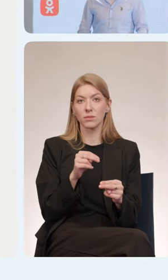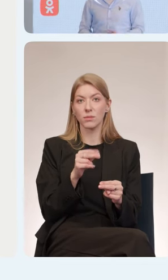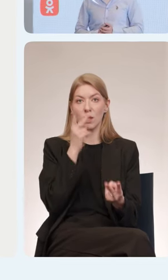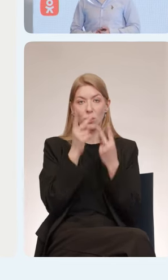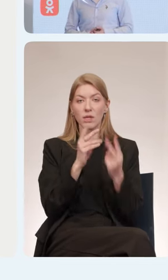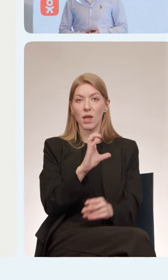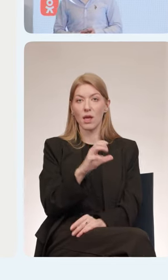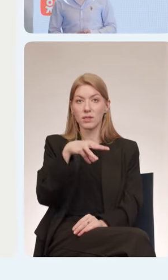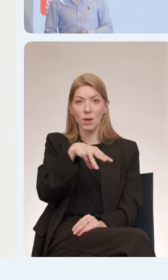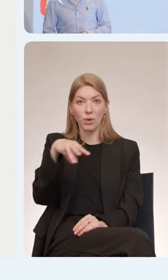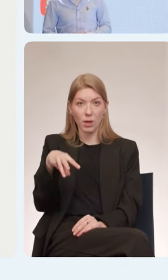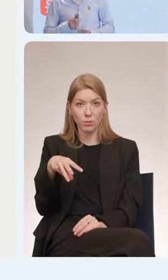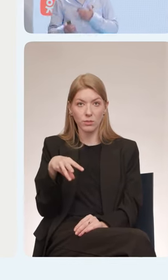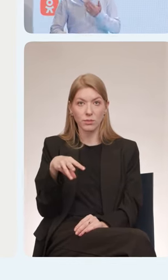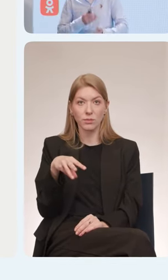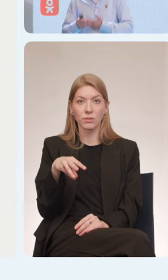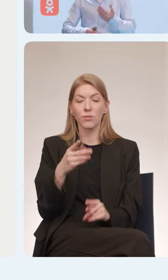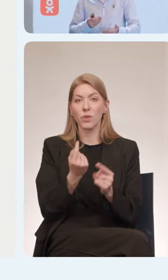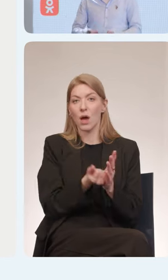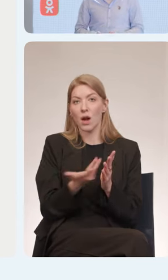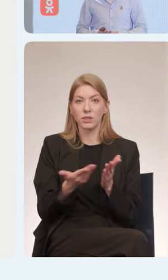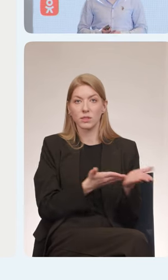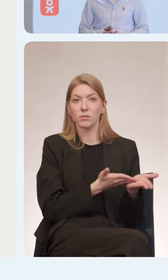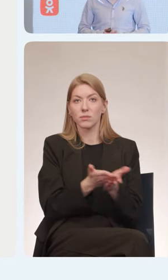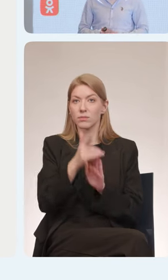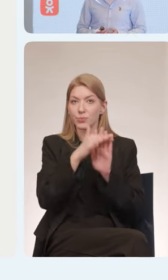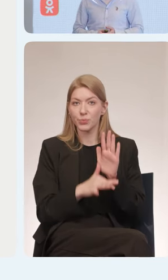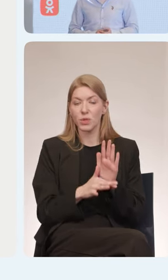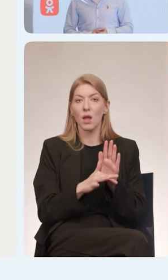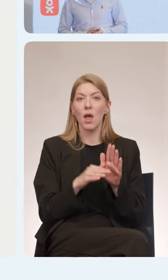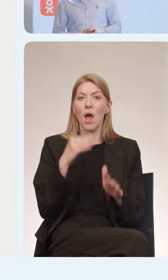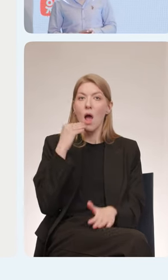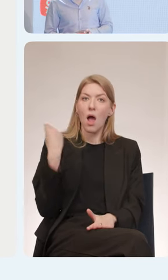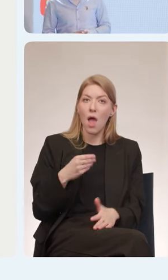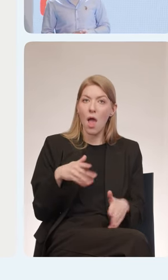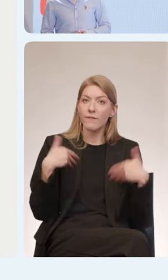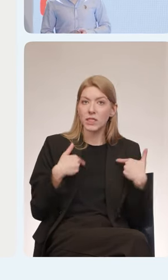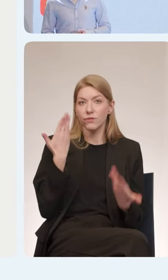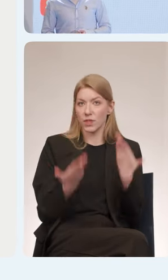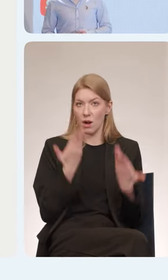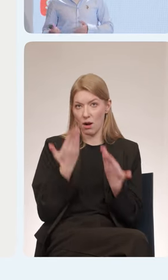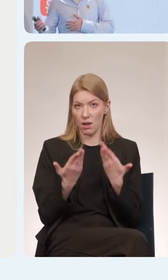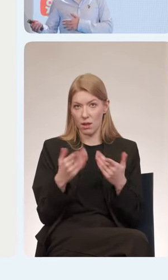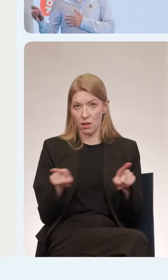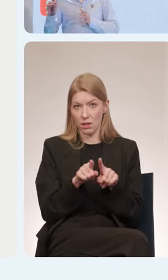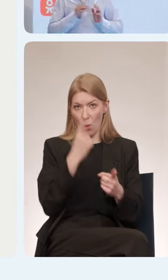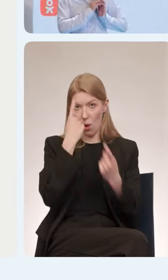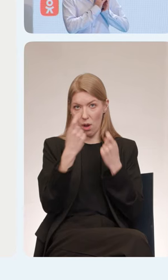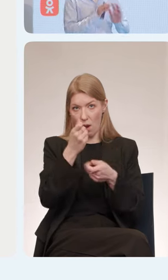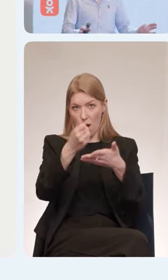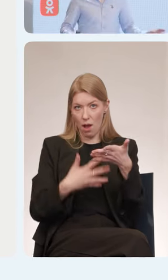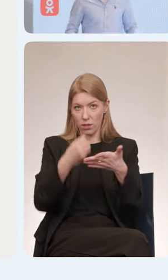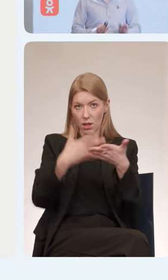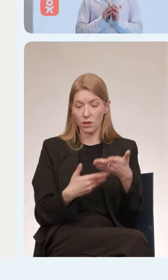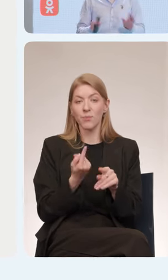SMM, да, на метрики там, какой-то эффективности контента непосредственно в соцсети. Вот. Здесь абсолютно